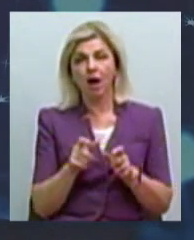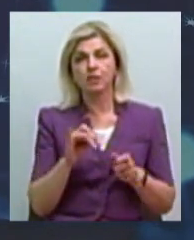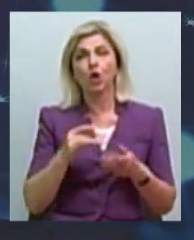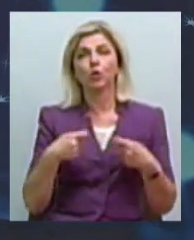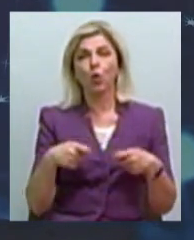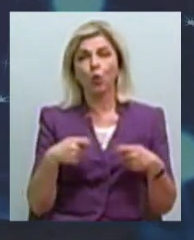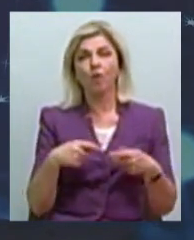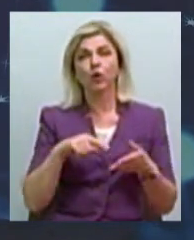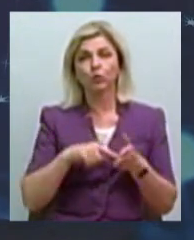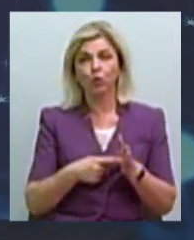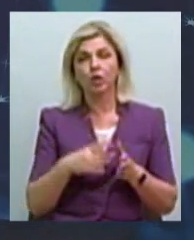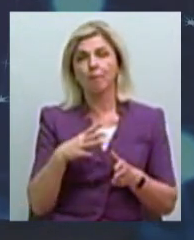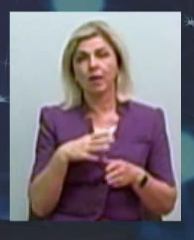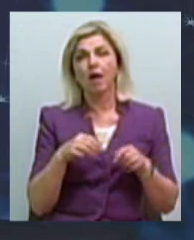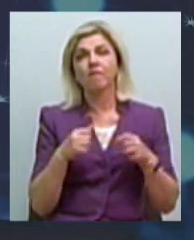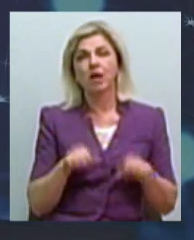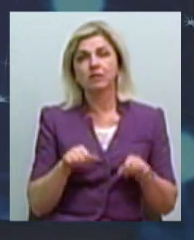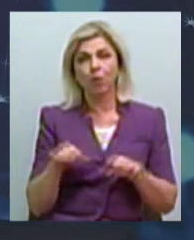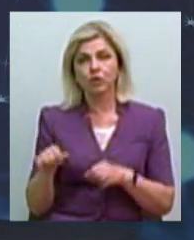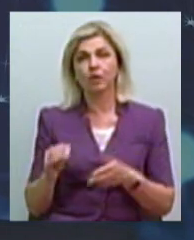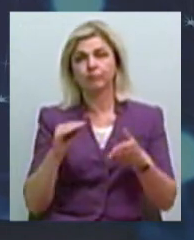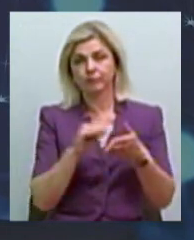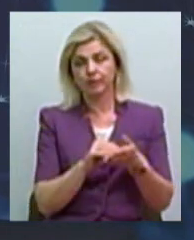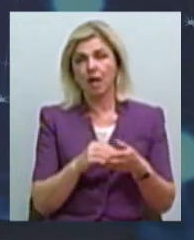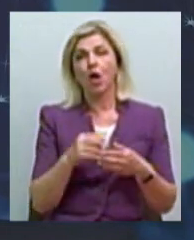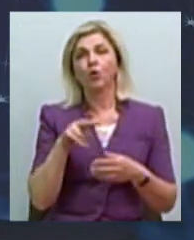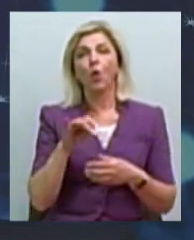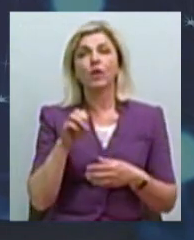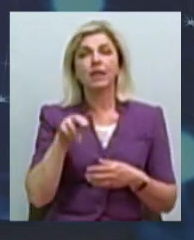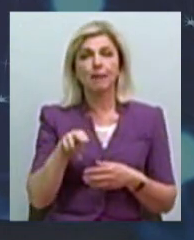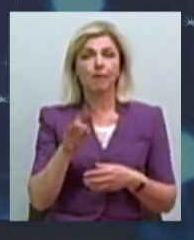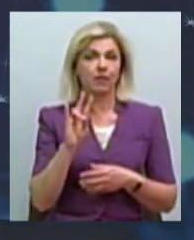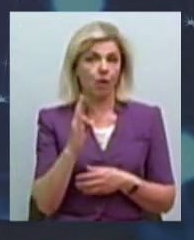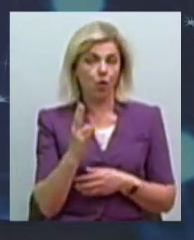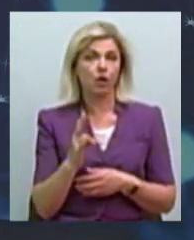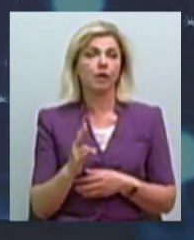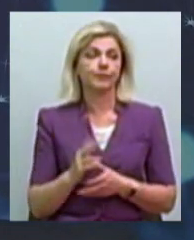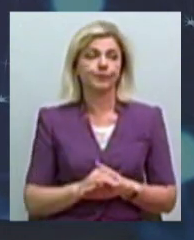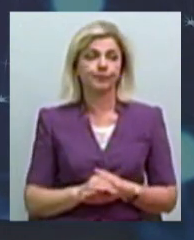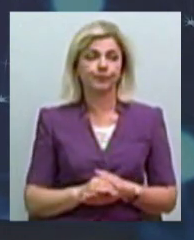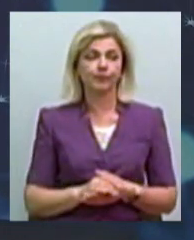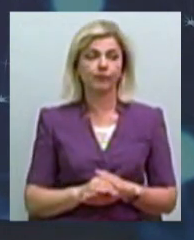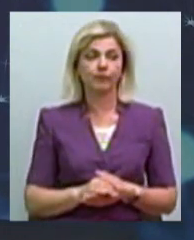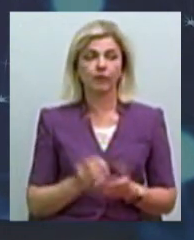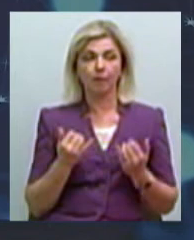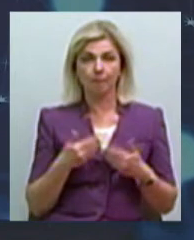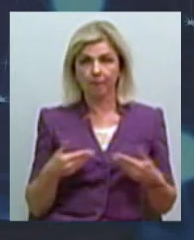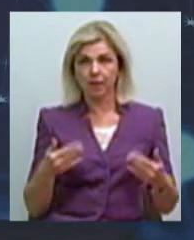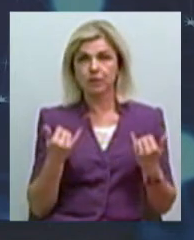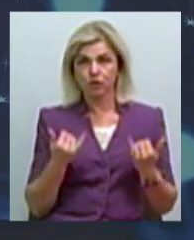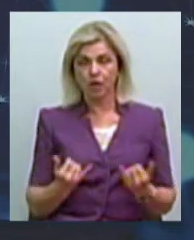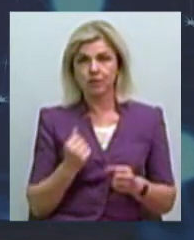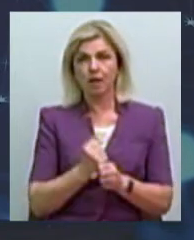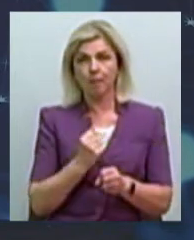точках была возможность разместить продукцию с логотипом Николаева. То есть это то, о чем мы говорили, что мы сейчас работаем